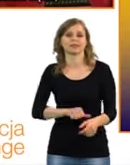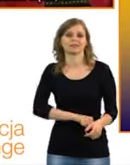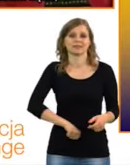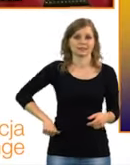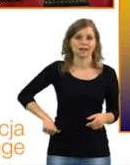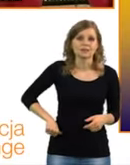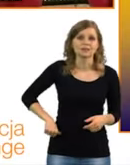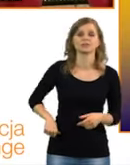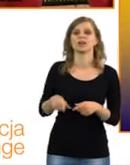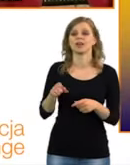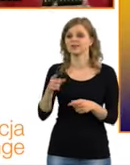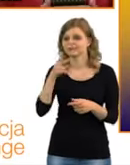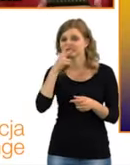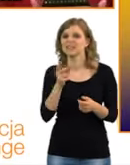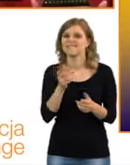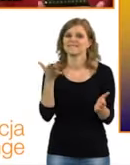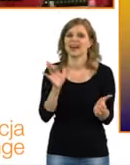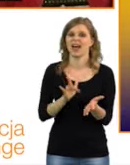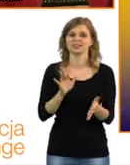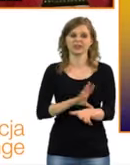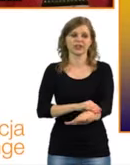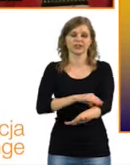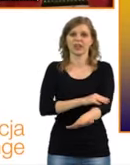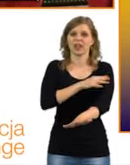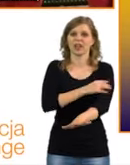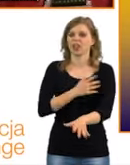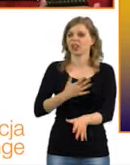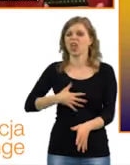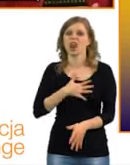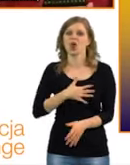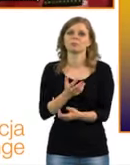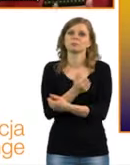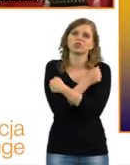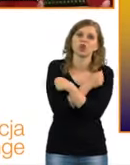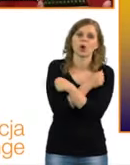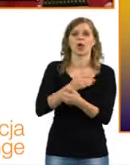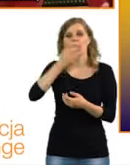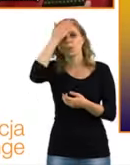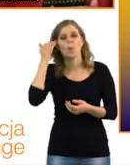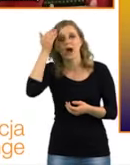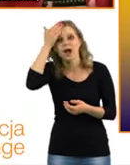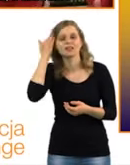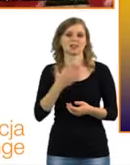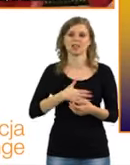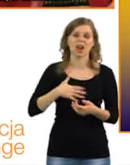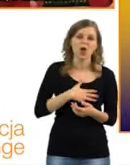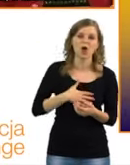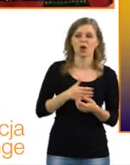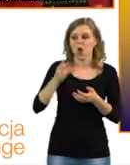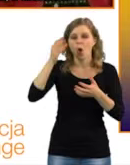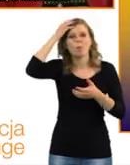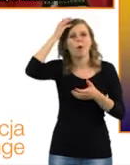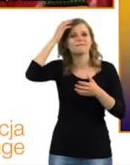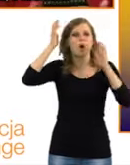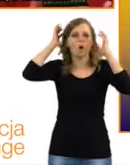cesarskie cięcie i jest taka nadwrażliwość dotykowa, nie lubi przytulania, nie lubi głaskania, trudno mu